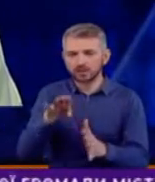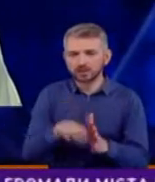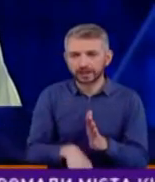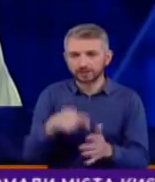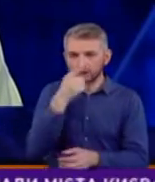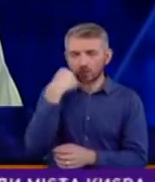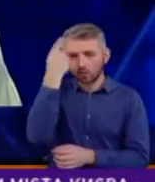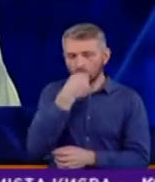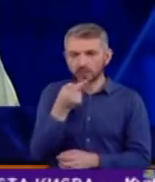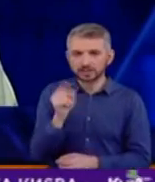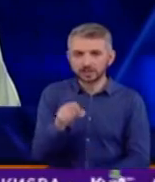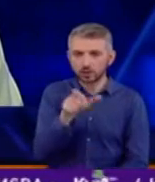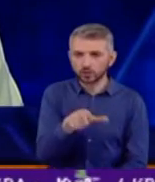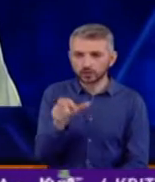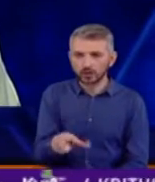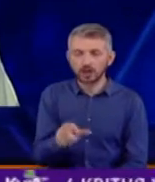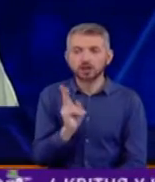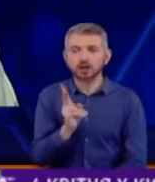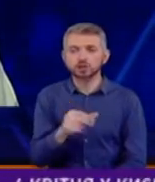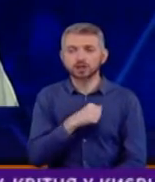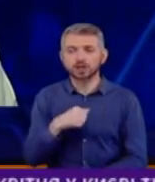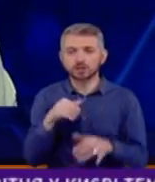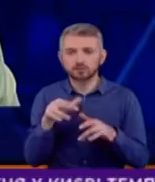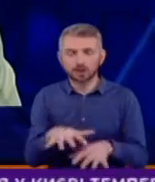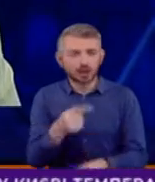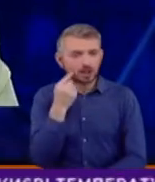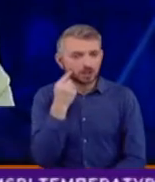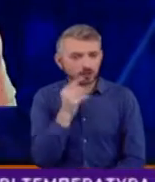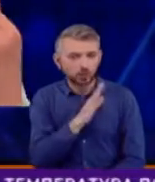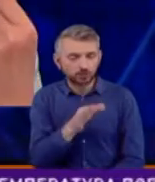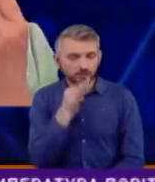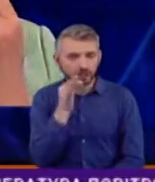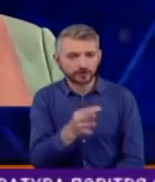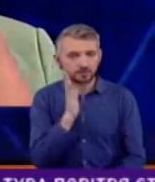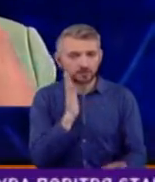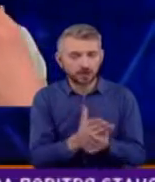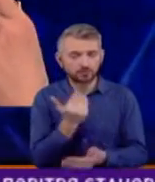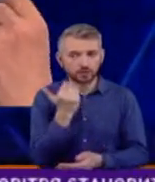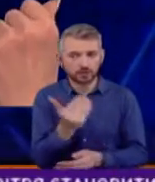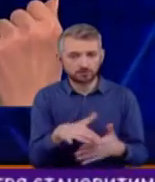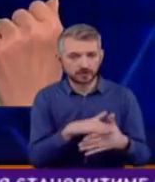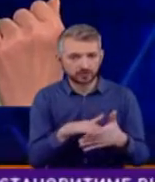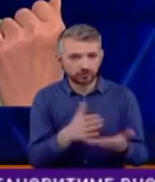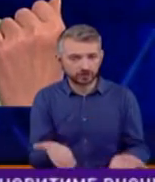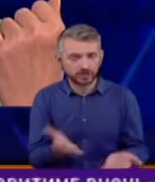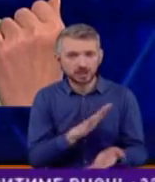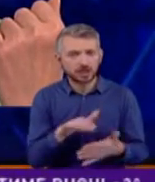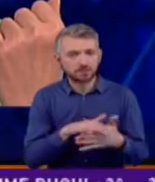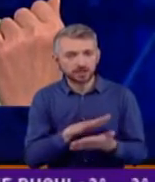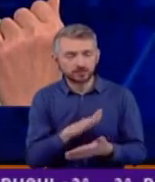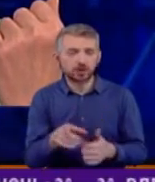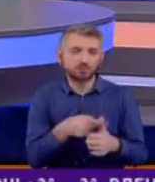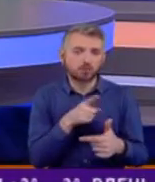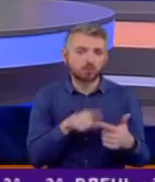образы тех людей, да, которые на самом деле народу надоели. Причому не соромлячись називати прямо їх прізвище. Ну, не прізвище, а ім'я